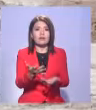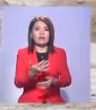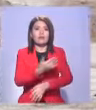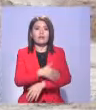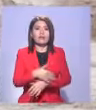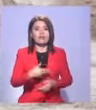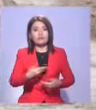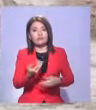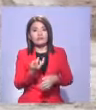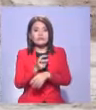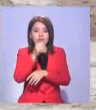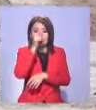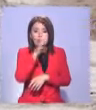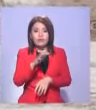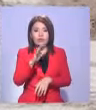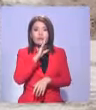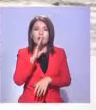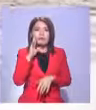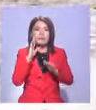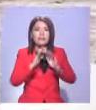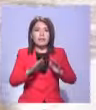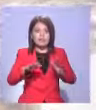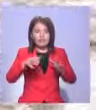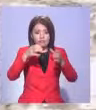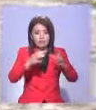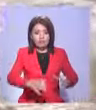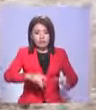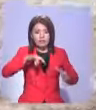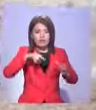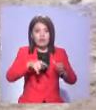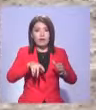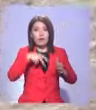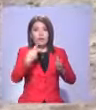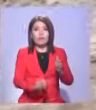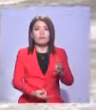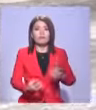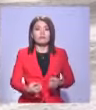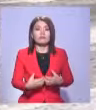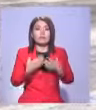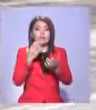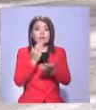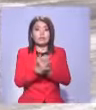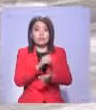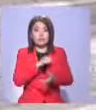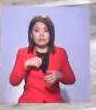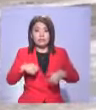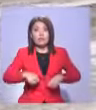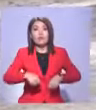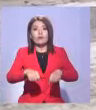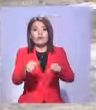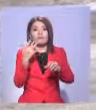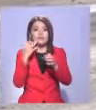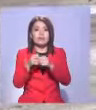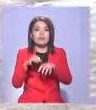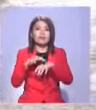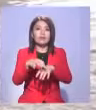қалдық. Аналар мен әжелер талай баланың шұңқырларға құлап тұншыға жаздағанын айтады. Сондықтан үйірмелерге өздері апарып әкеледі.